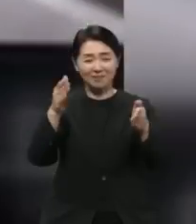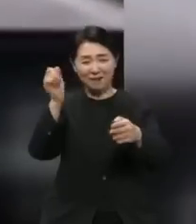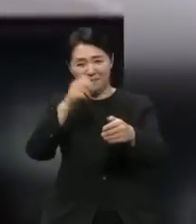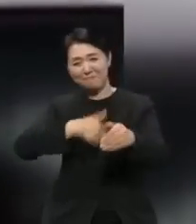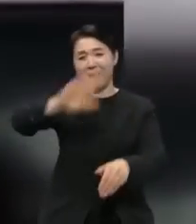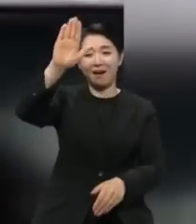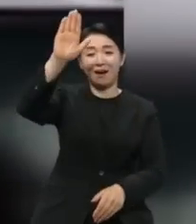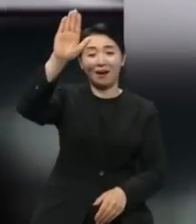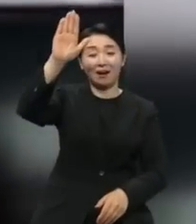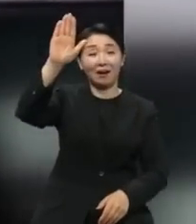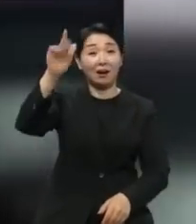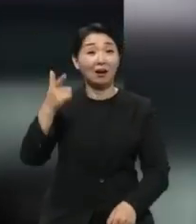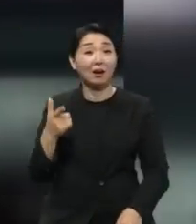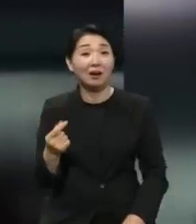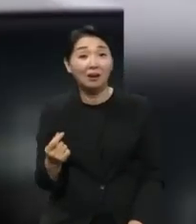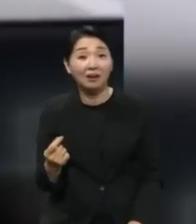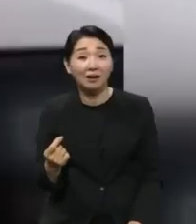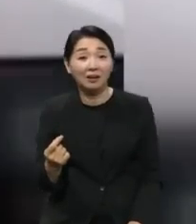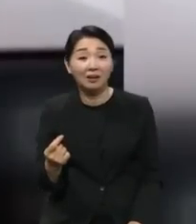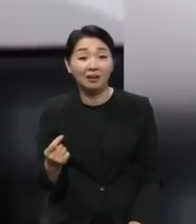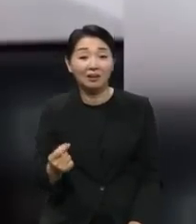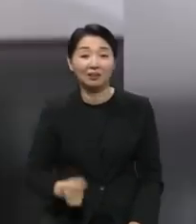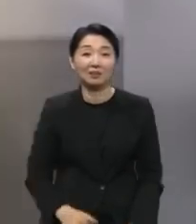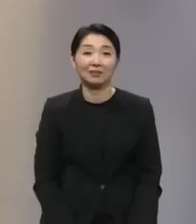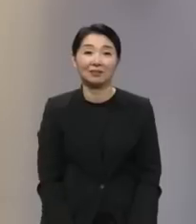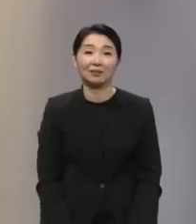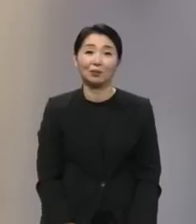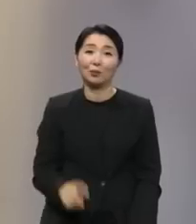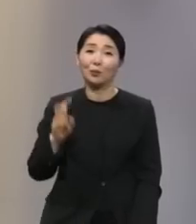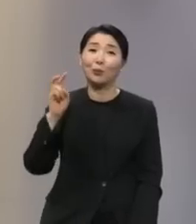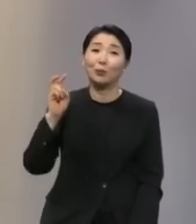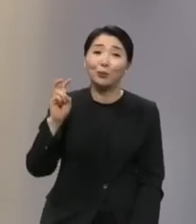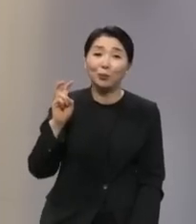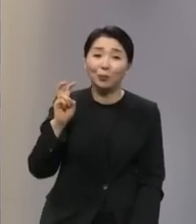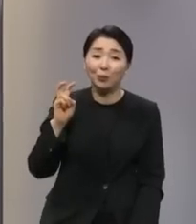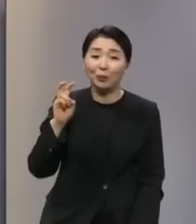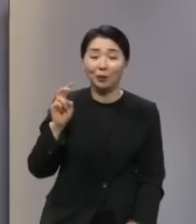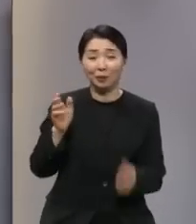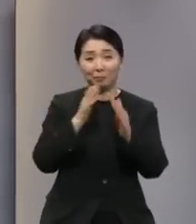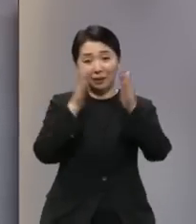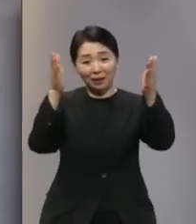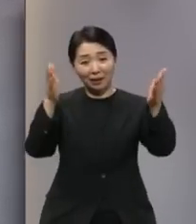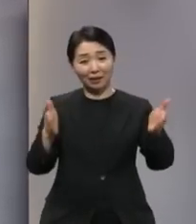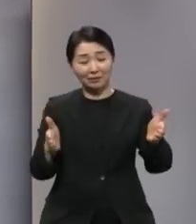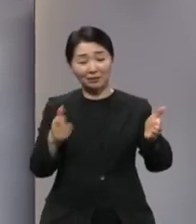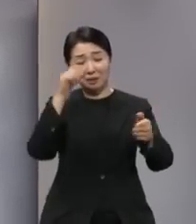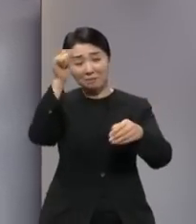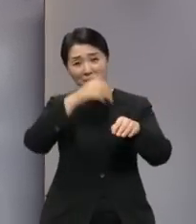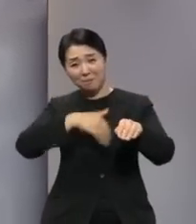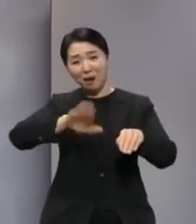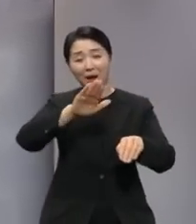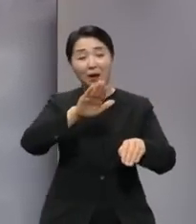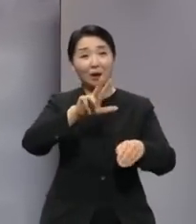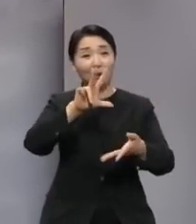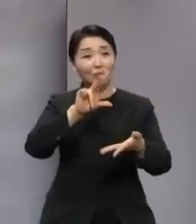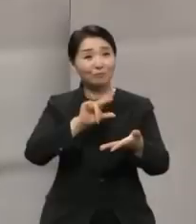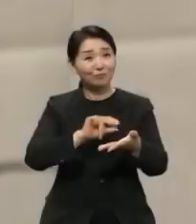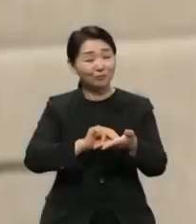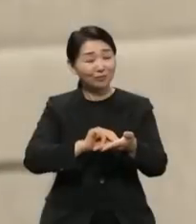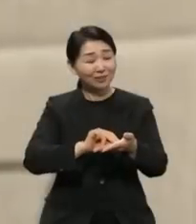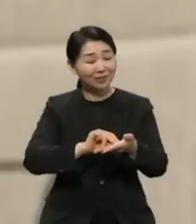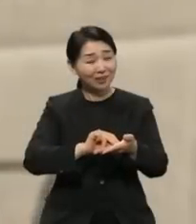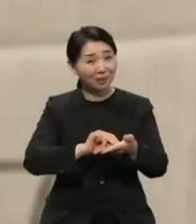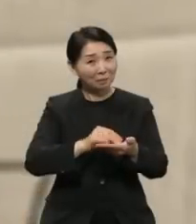발로 차버리거든요 지금 나가고 있는데 혹시 저 박스를 발로 찬 거를 문제 삼을 수도 있나요